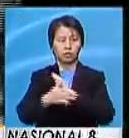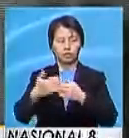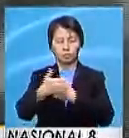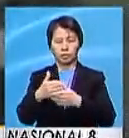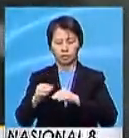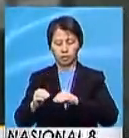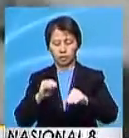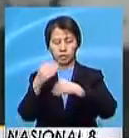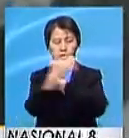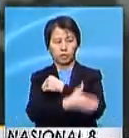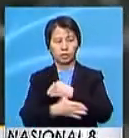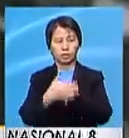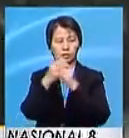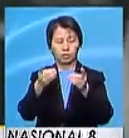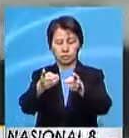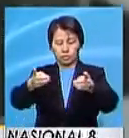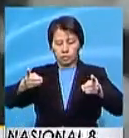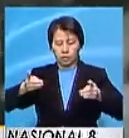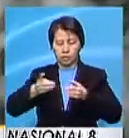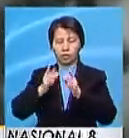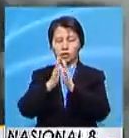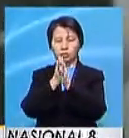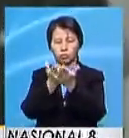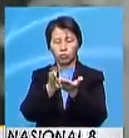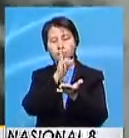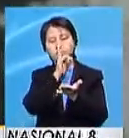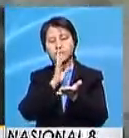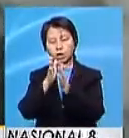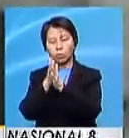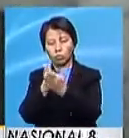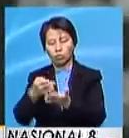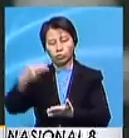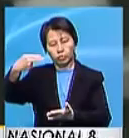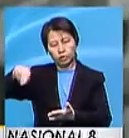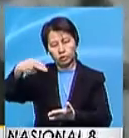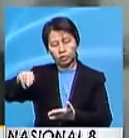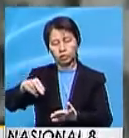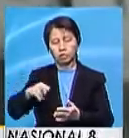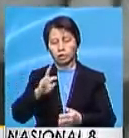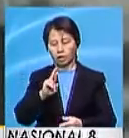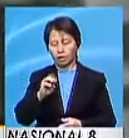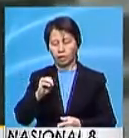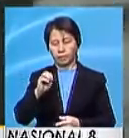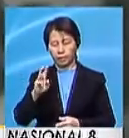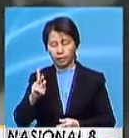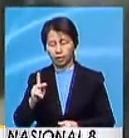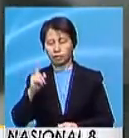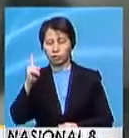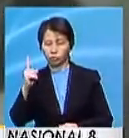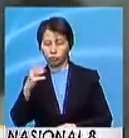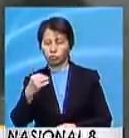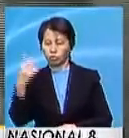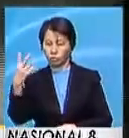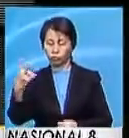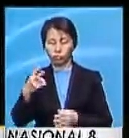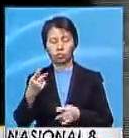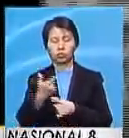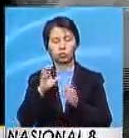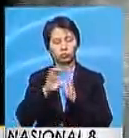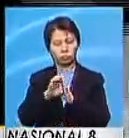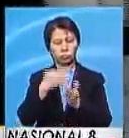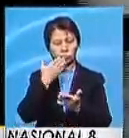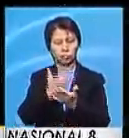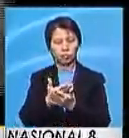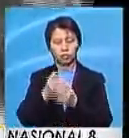Negara, Negeri dan Daerah, Buku Merah, Buku Hijau, Rancangan Malaysia Pertama dan Kedua adalah contoh praktikal